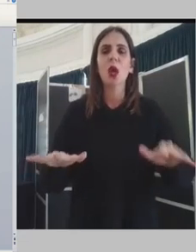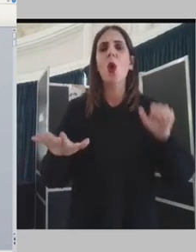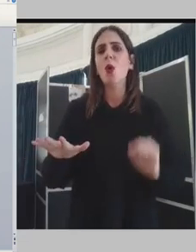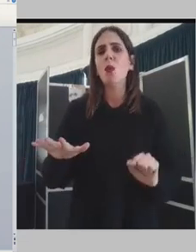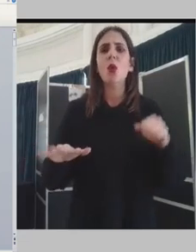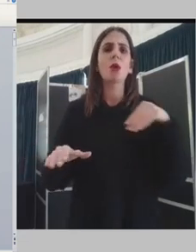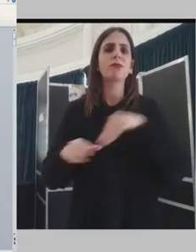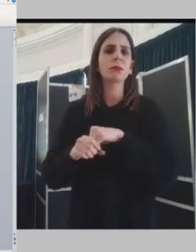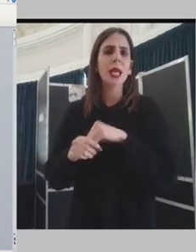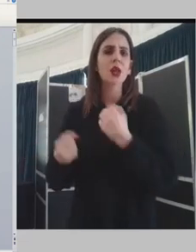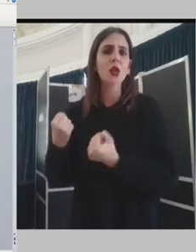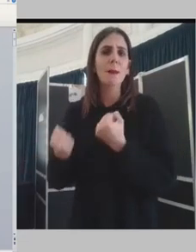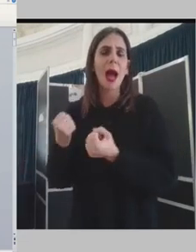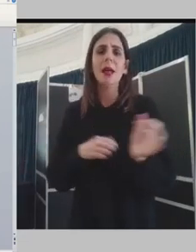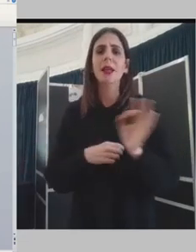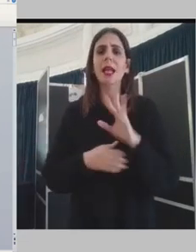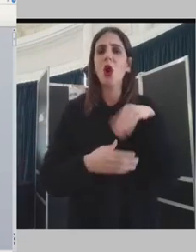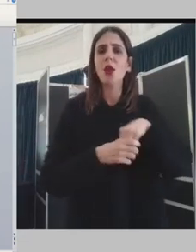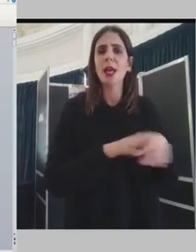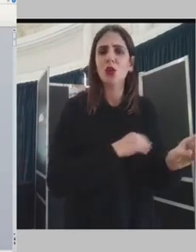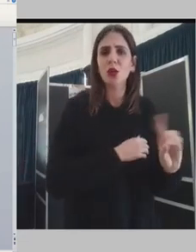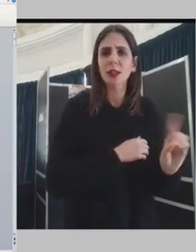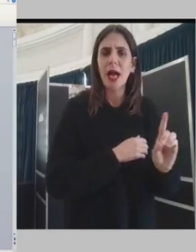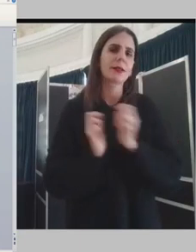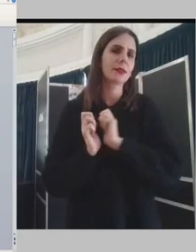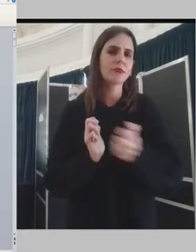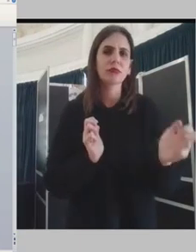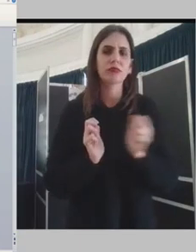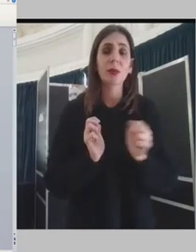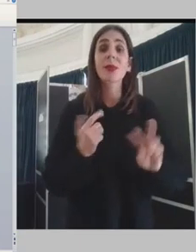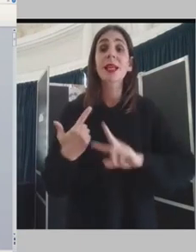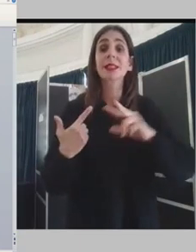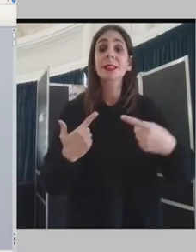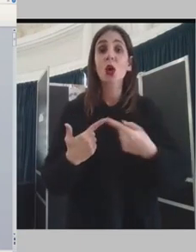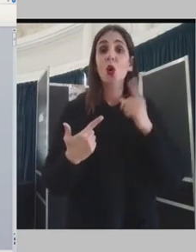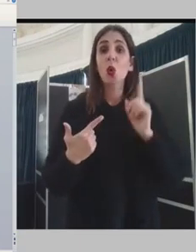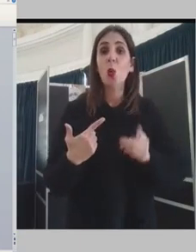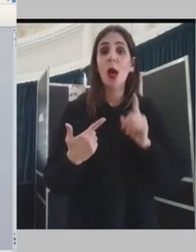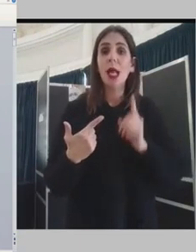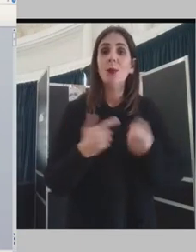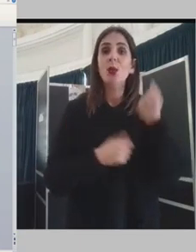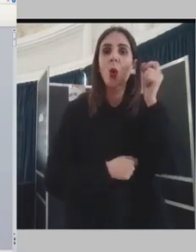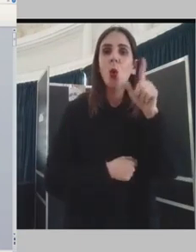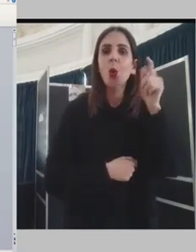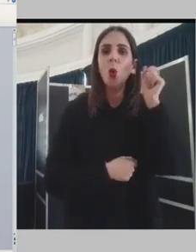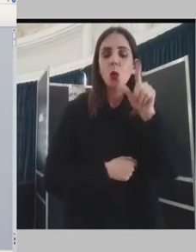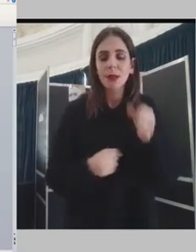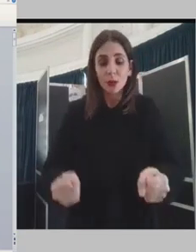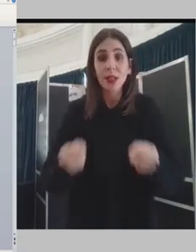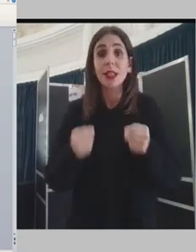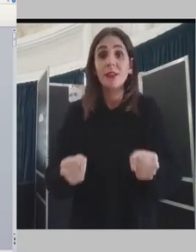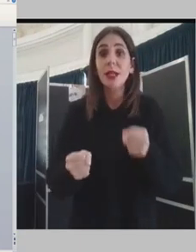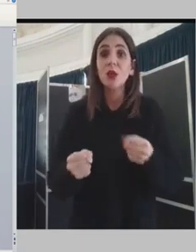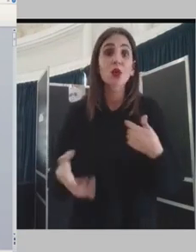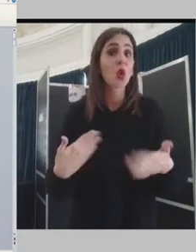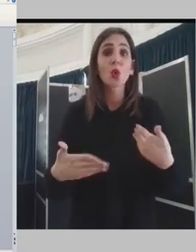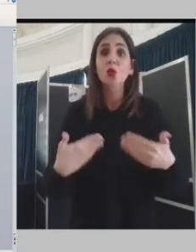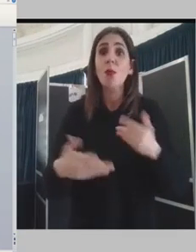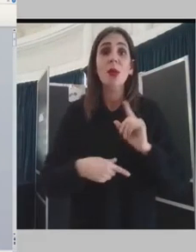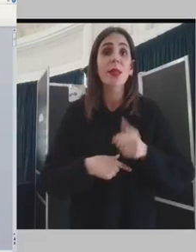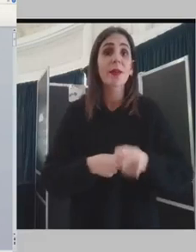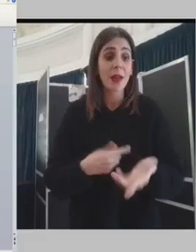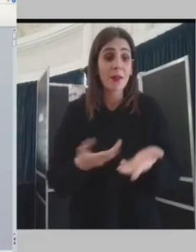sedi fisse. Il secondo punto cruciale è la cultura della defibrillazione precoce portata